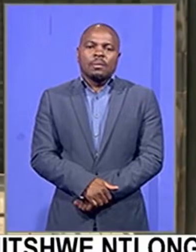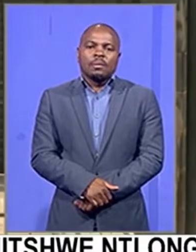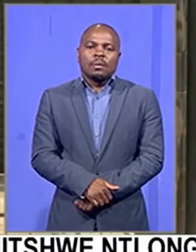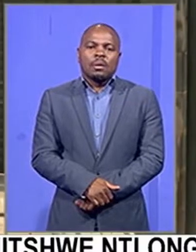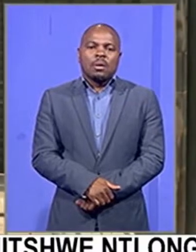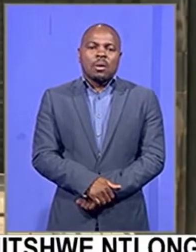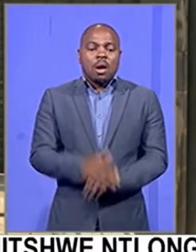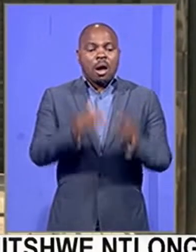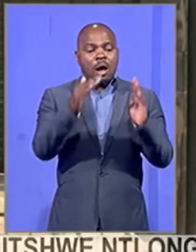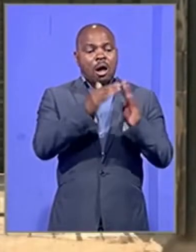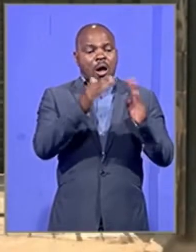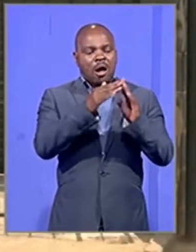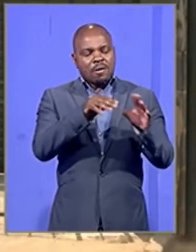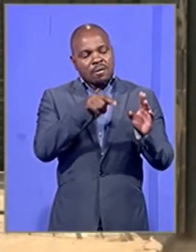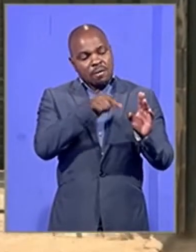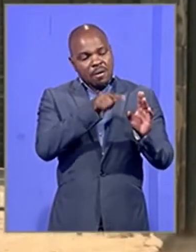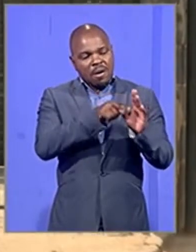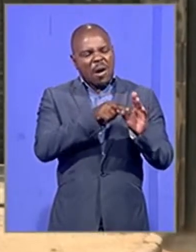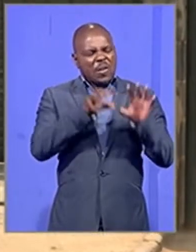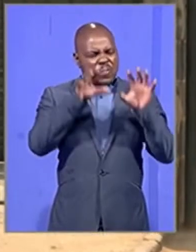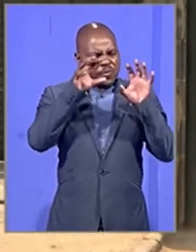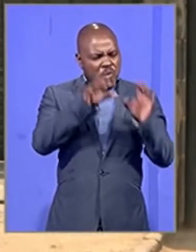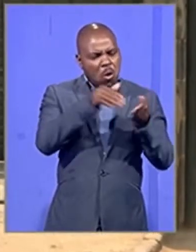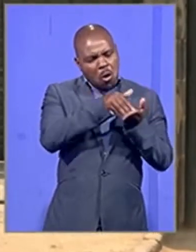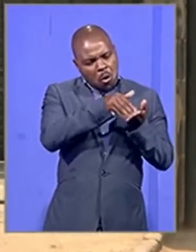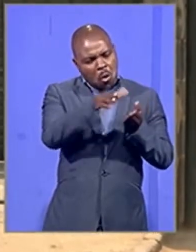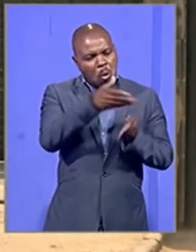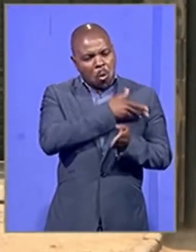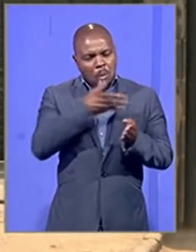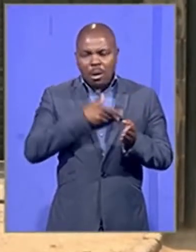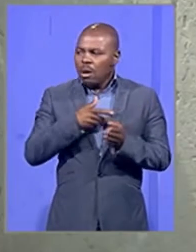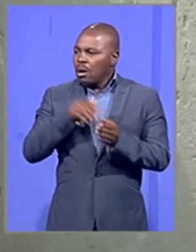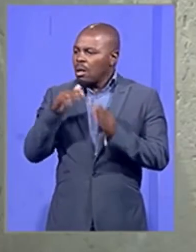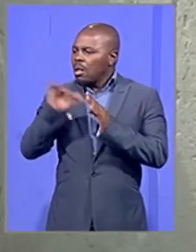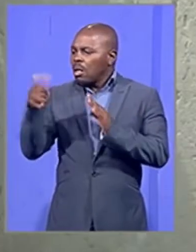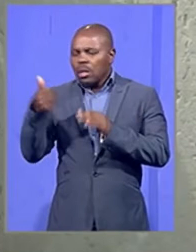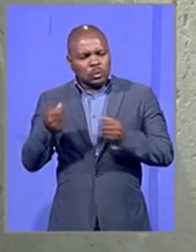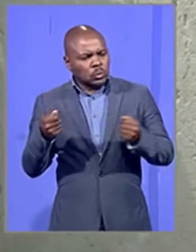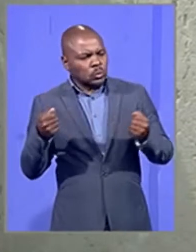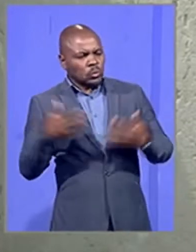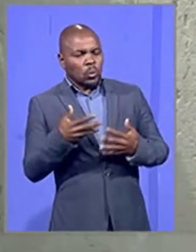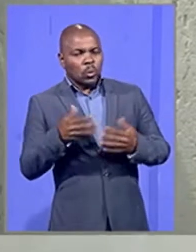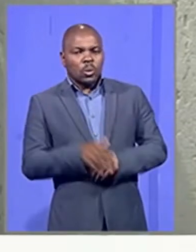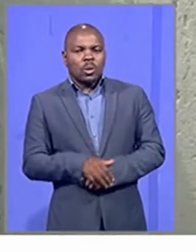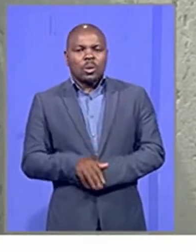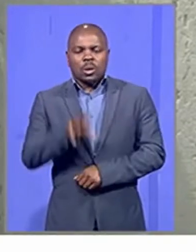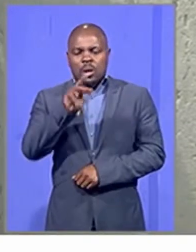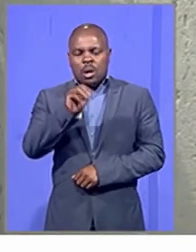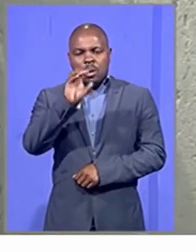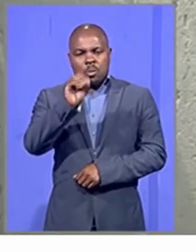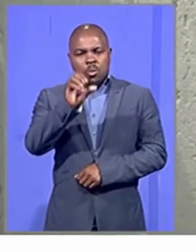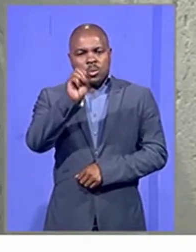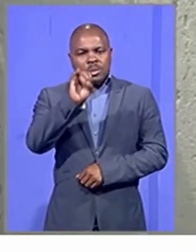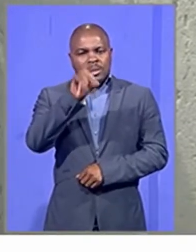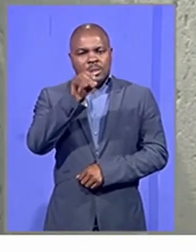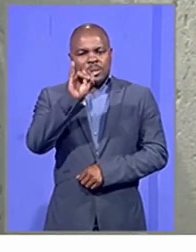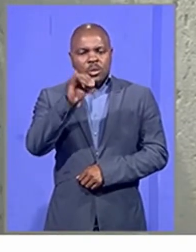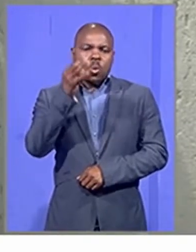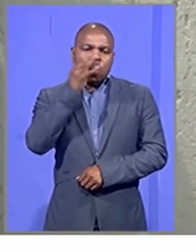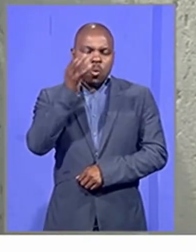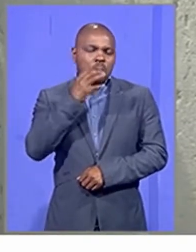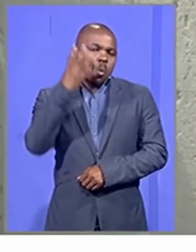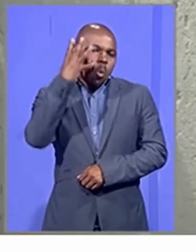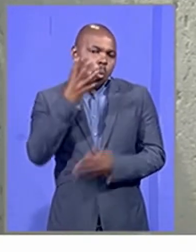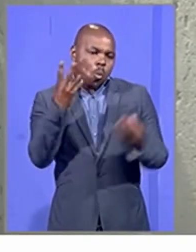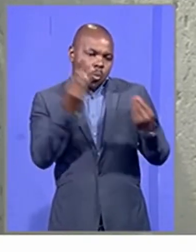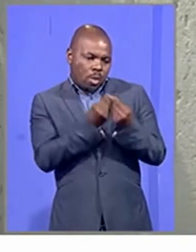go ntshiwa mo ntlong ka dikgoka go gakgamaditseng bontsi jwa baagisane. Ke amogetswe Mosidi a re o ne a robetse le